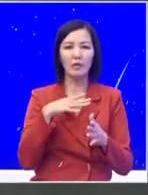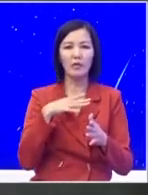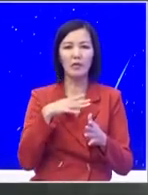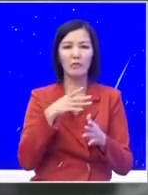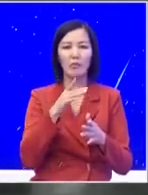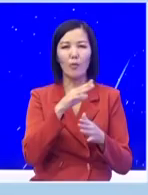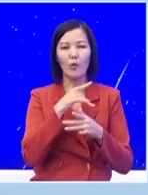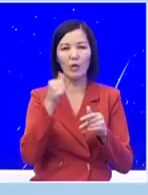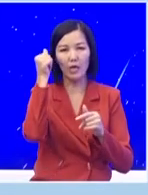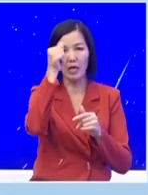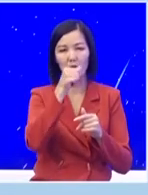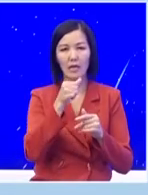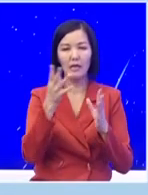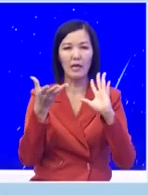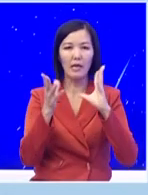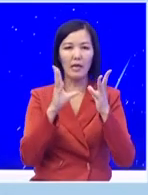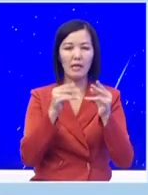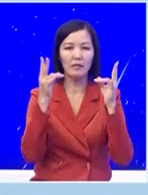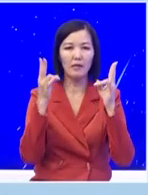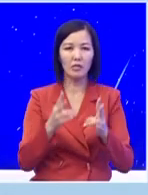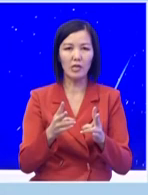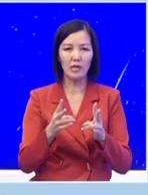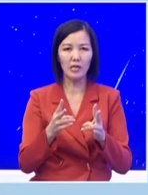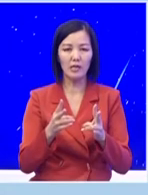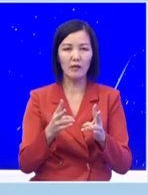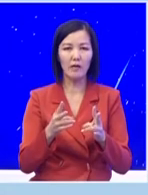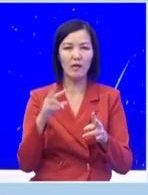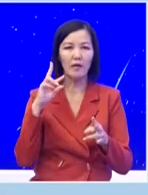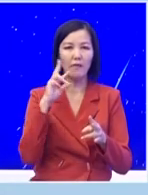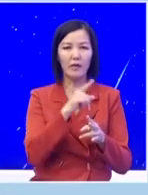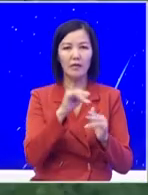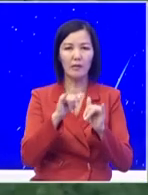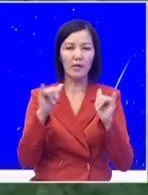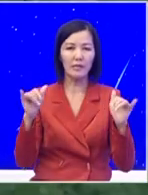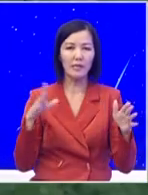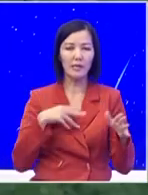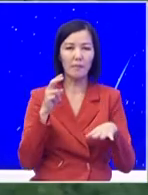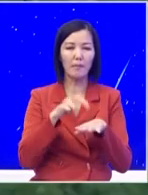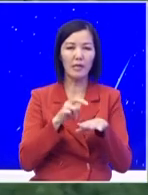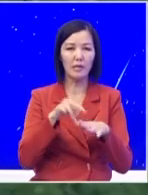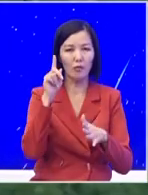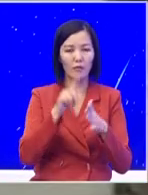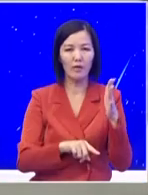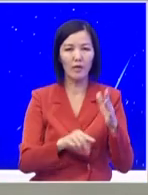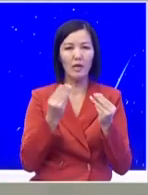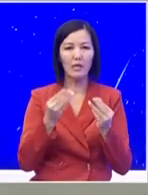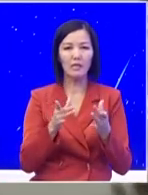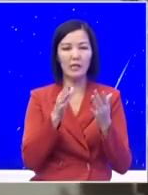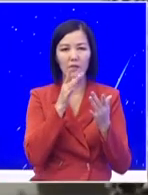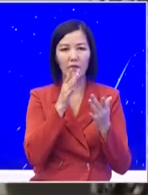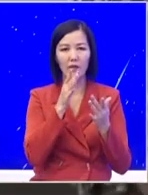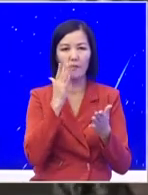протяжении многих лет количество жертв, подвергшихся радиоактивному облучению, продолжало расти. Медики уверяют, что даже в настоящее